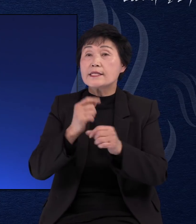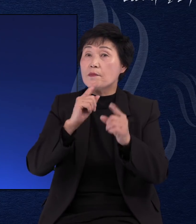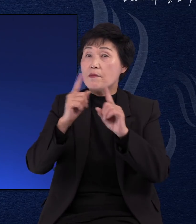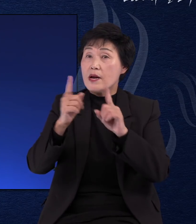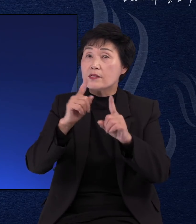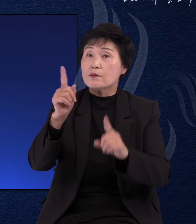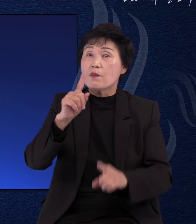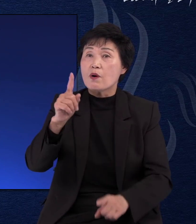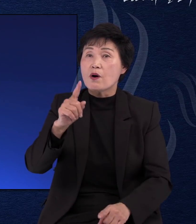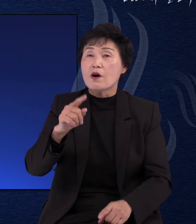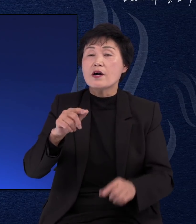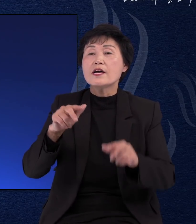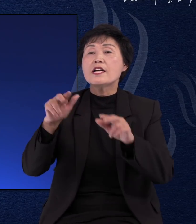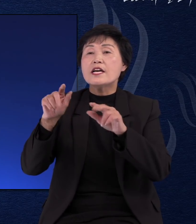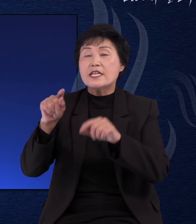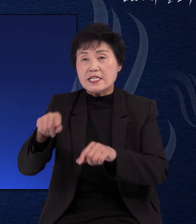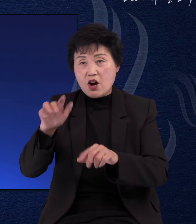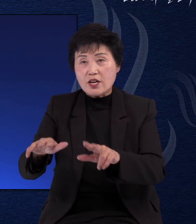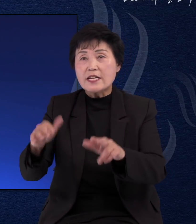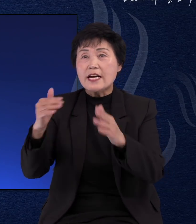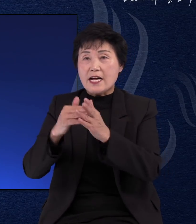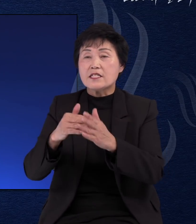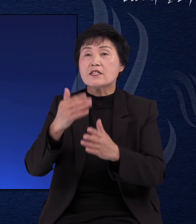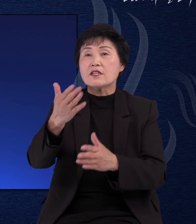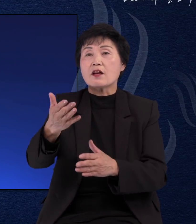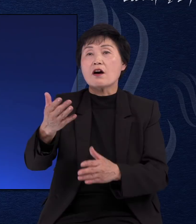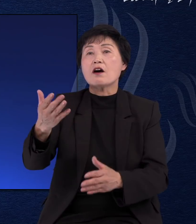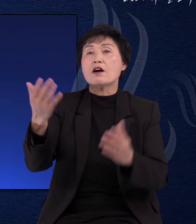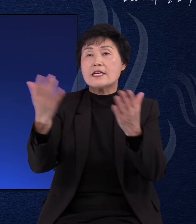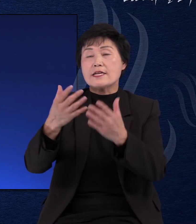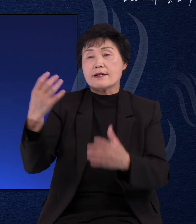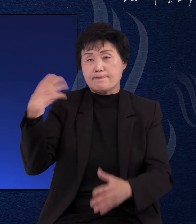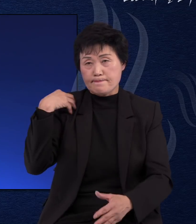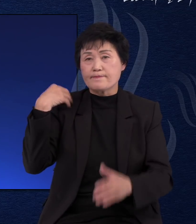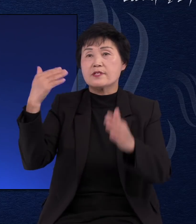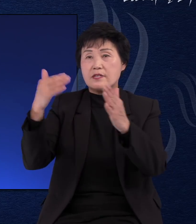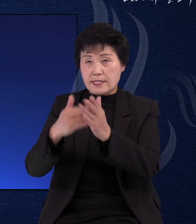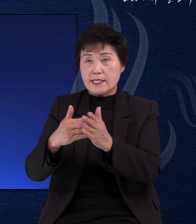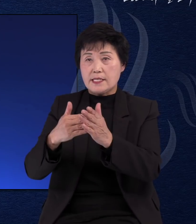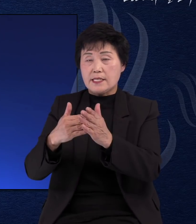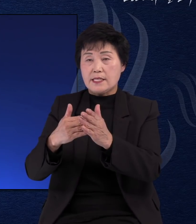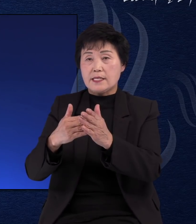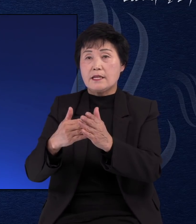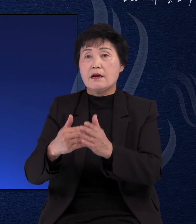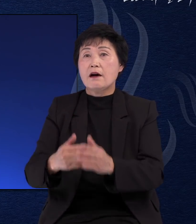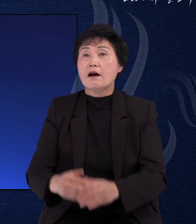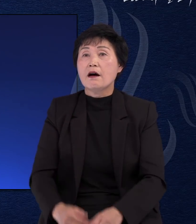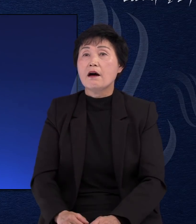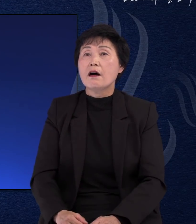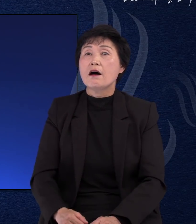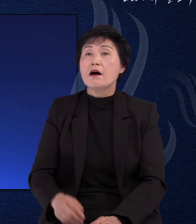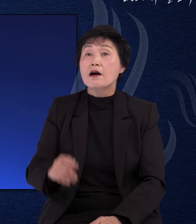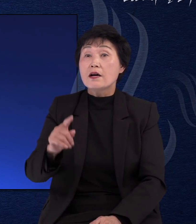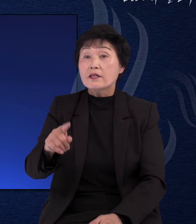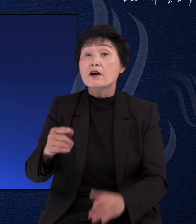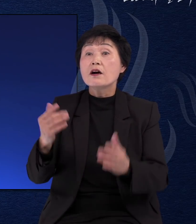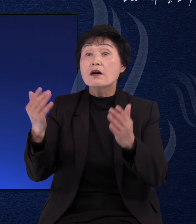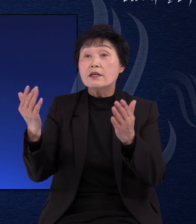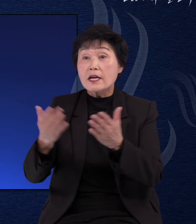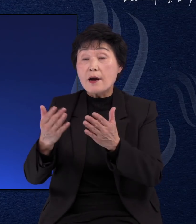그리고 여기까지가 네 사명의 끝이다 라는 말씀을 하셨습니다. 이것이 너의 사명의